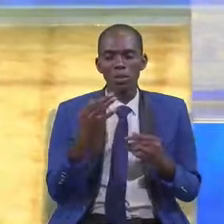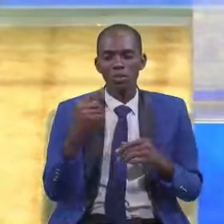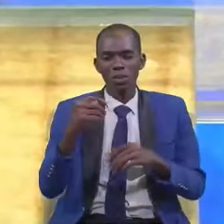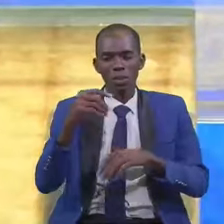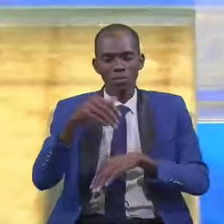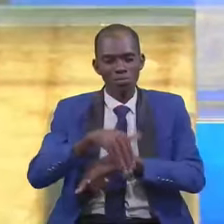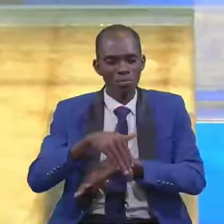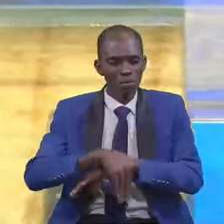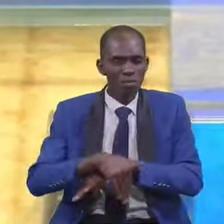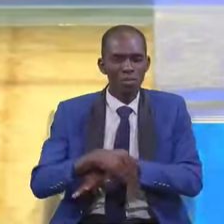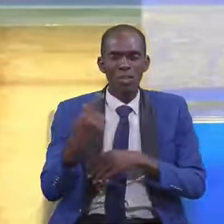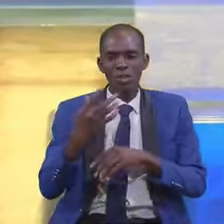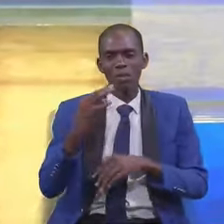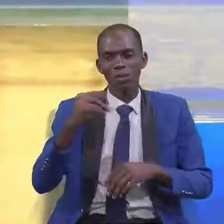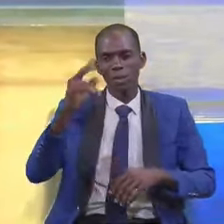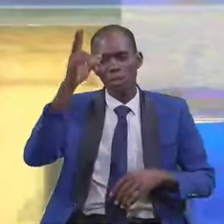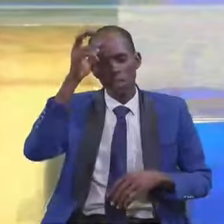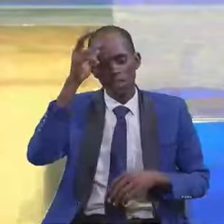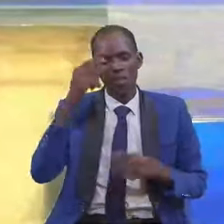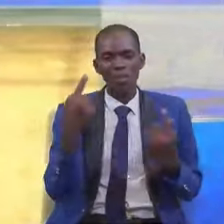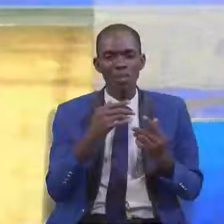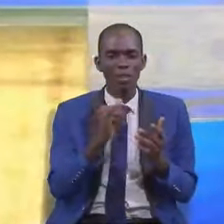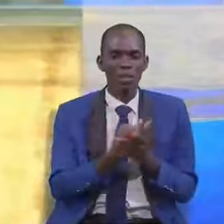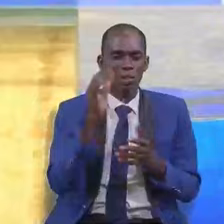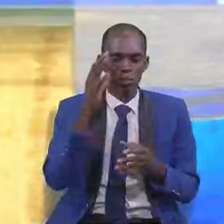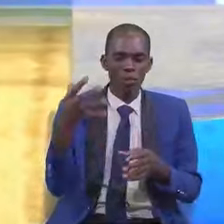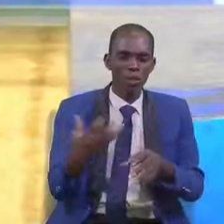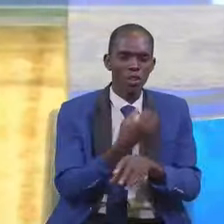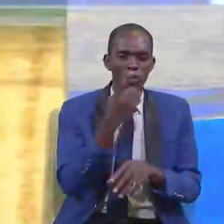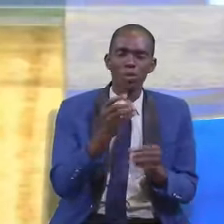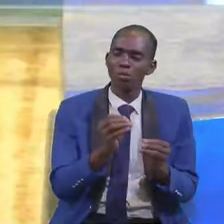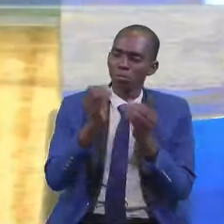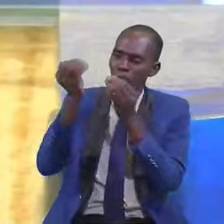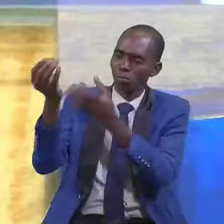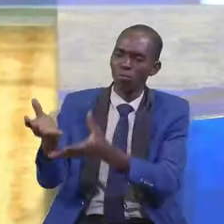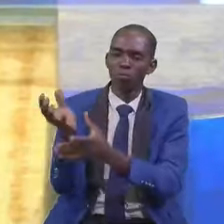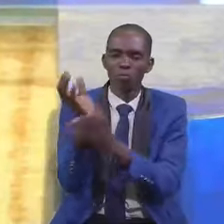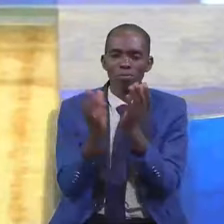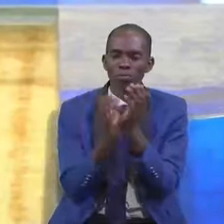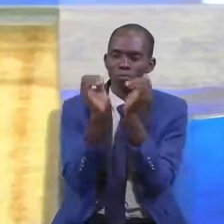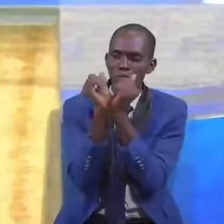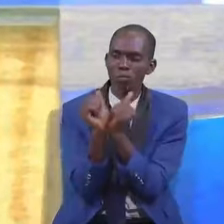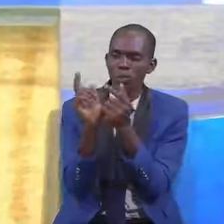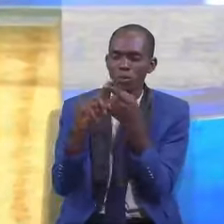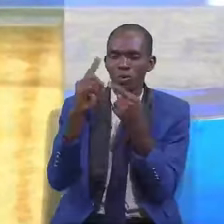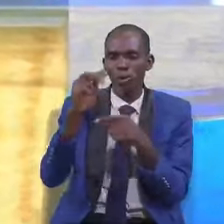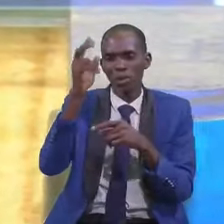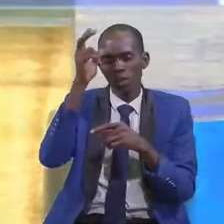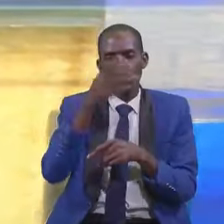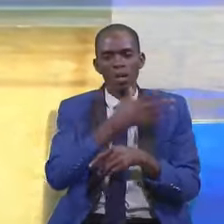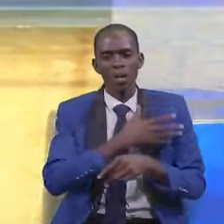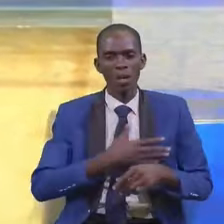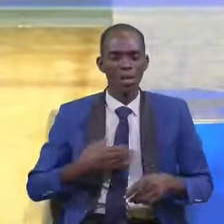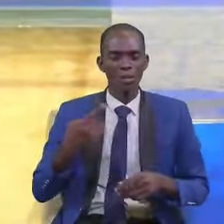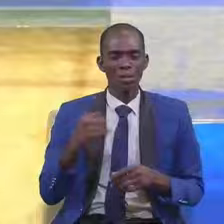du diable, ce que tu mets, ce que tu reçois de Satan et tu l'utilises, Satan a dit qu'il est encore venu. Alors,